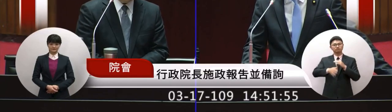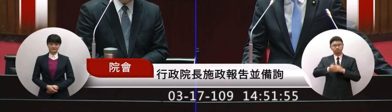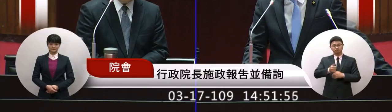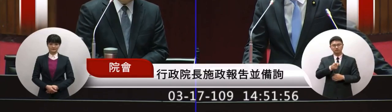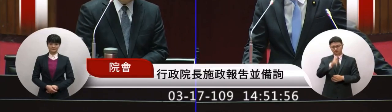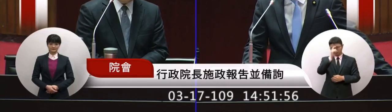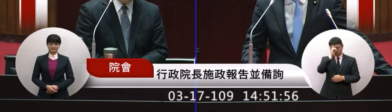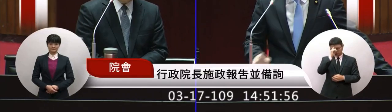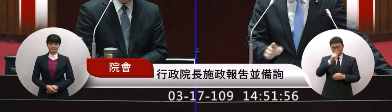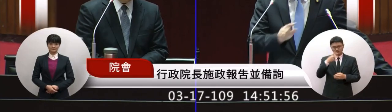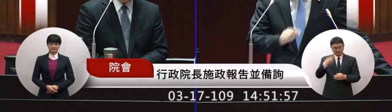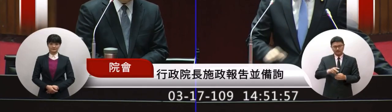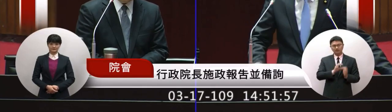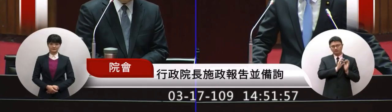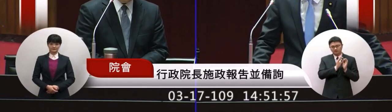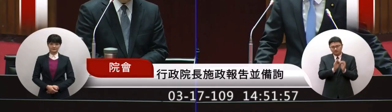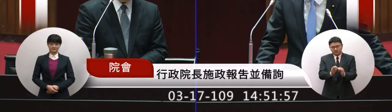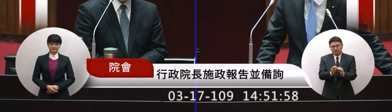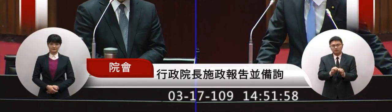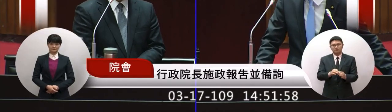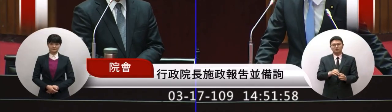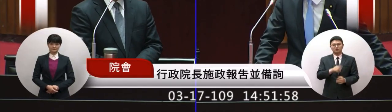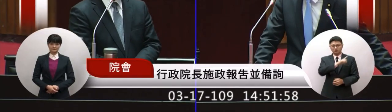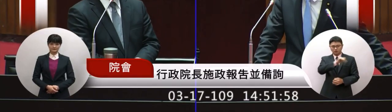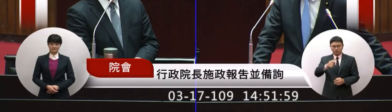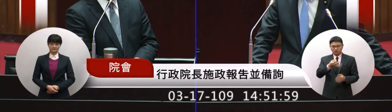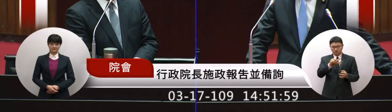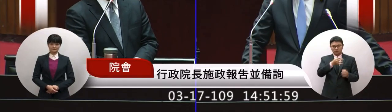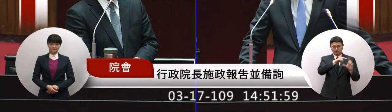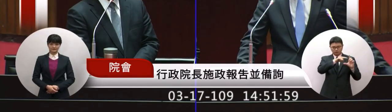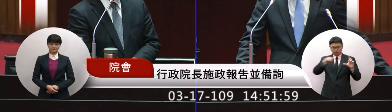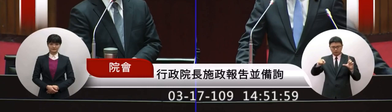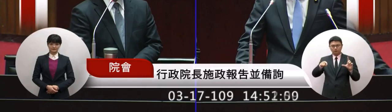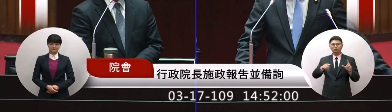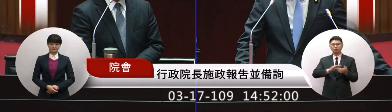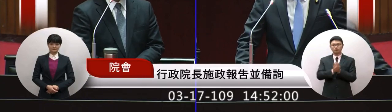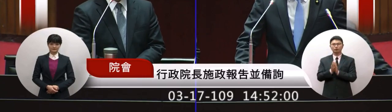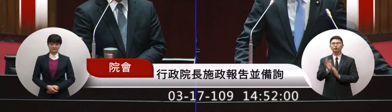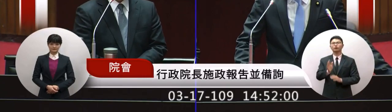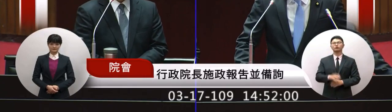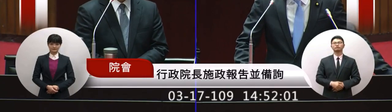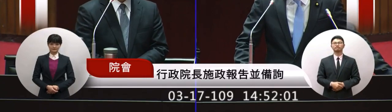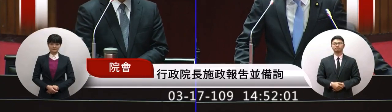力的维持。好，我们接着看第二个，经济成长。